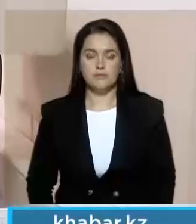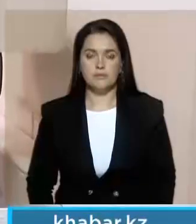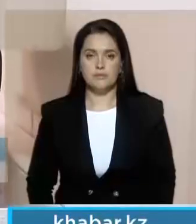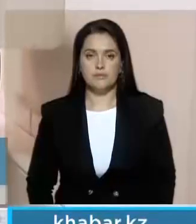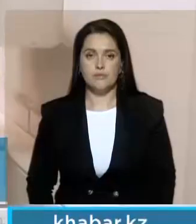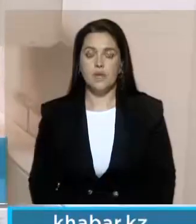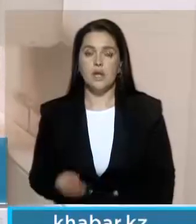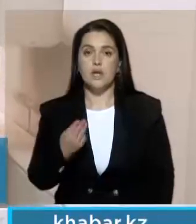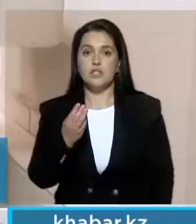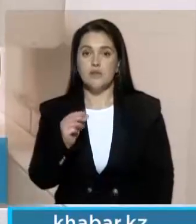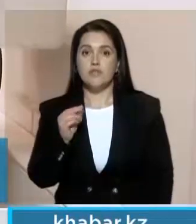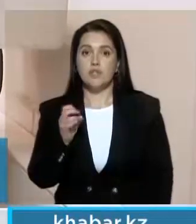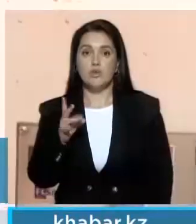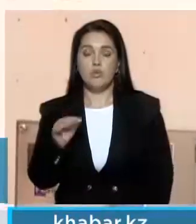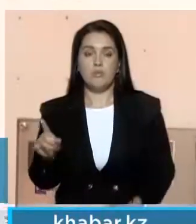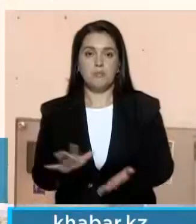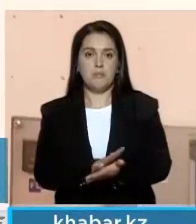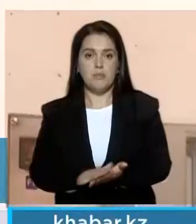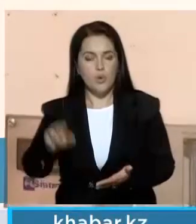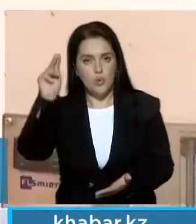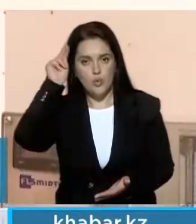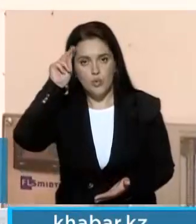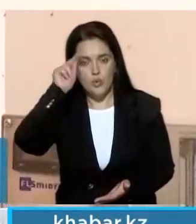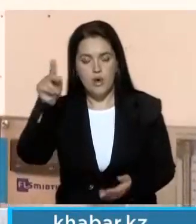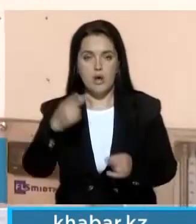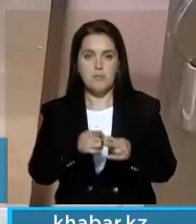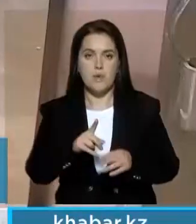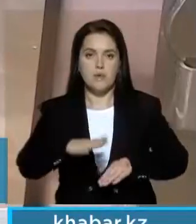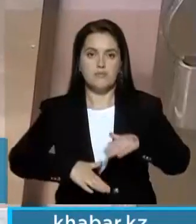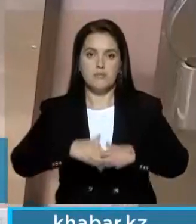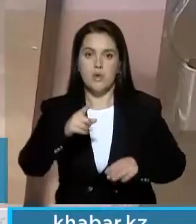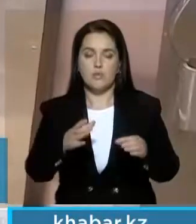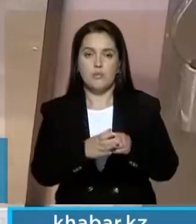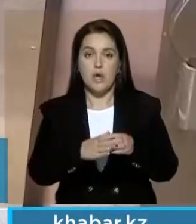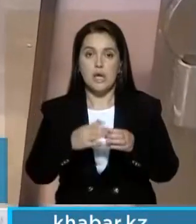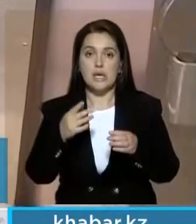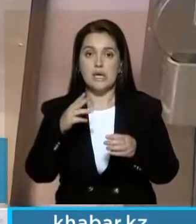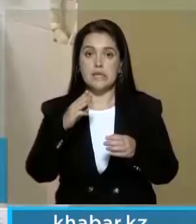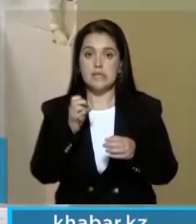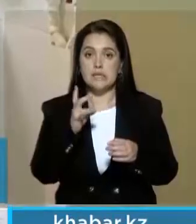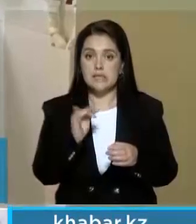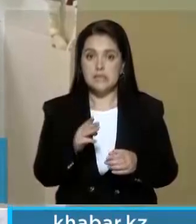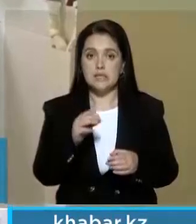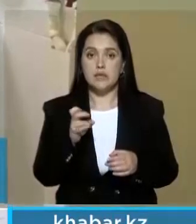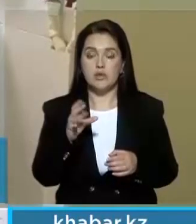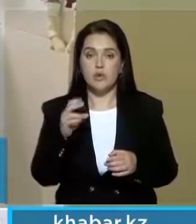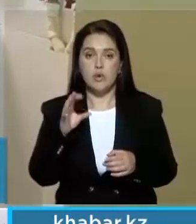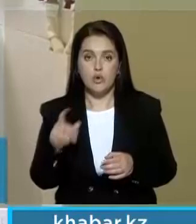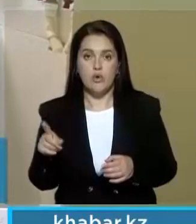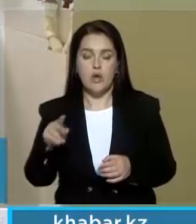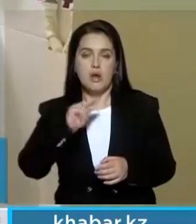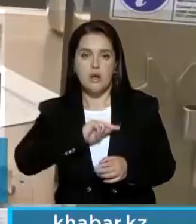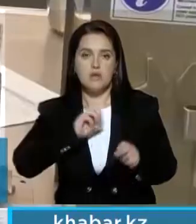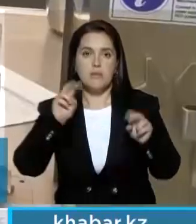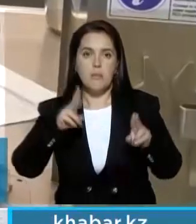Юлия Шевченко – грантница и стажер компании «КАЗ Минералс Актугай». Техник-технолог, работает в металлургической лаборатории, проводит